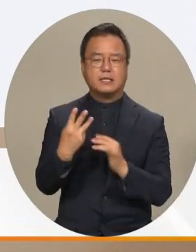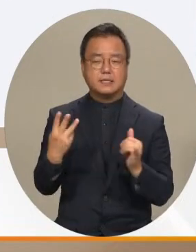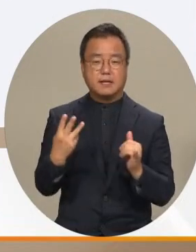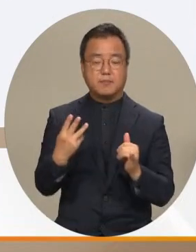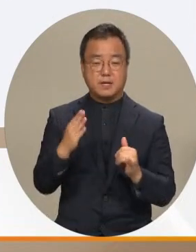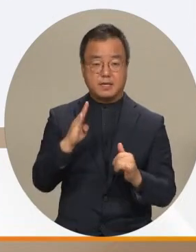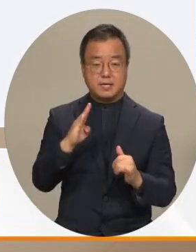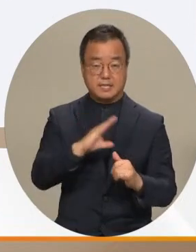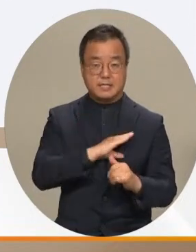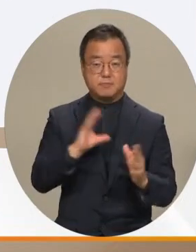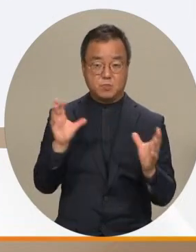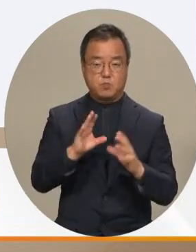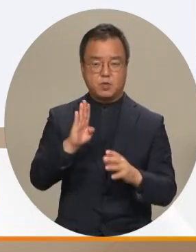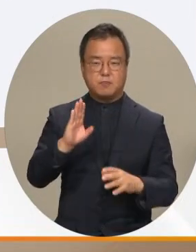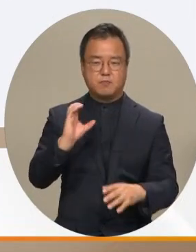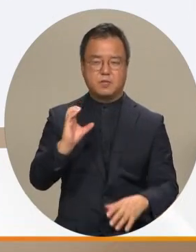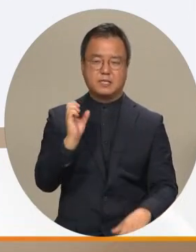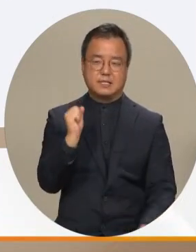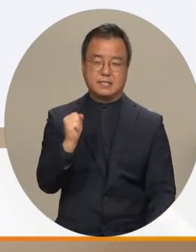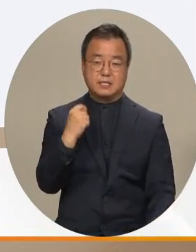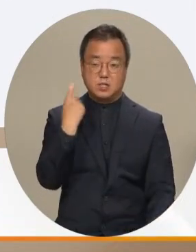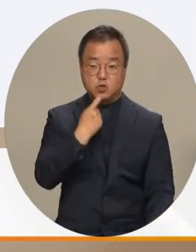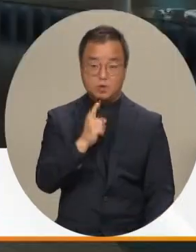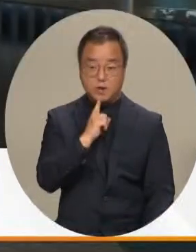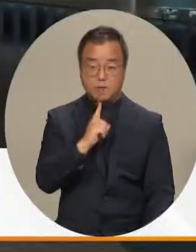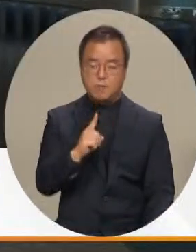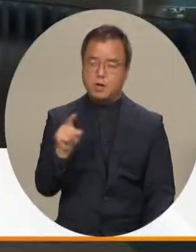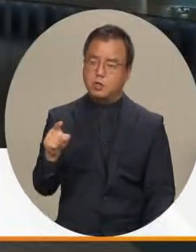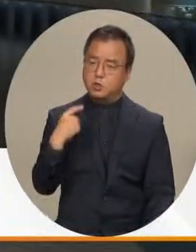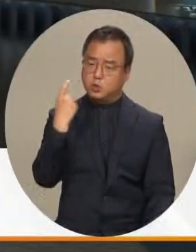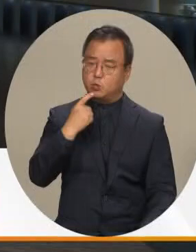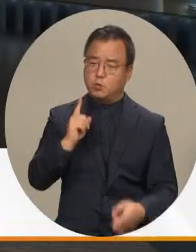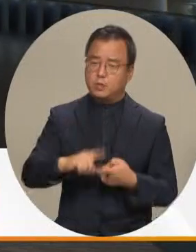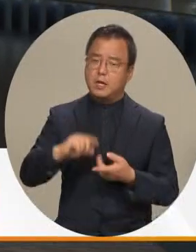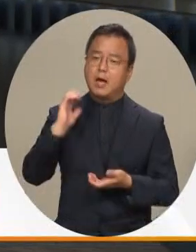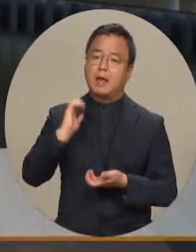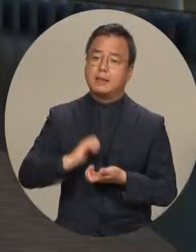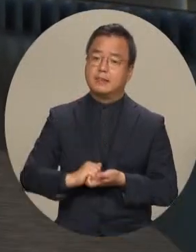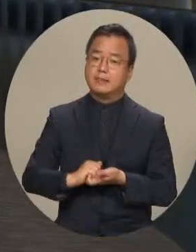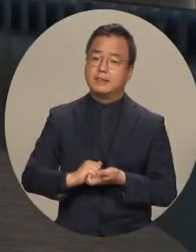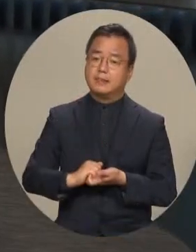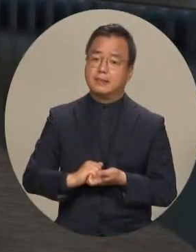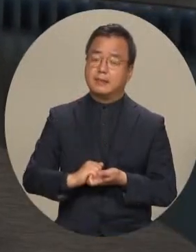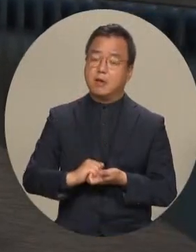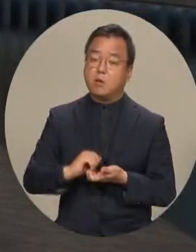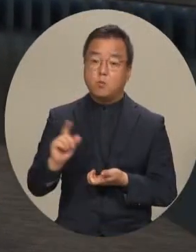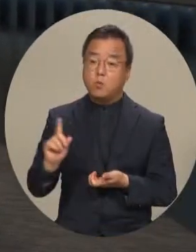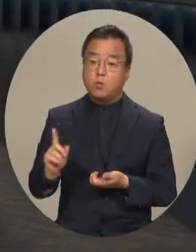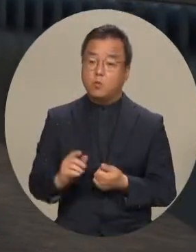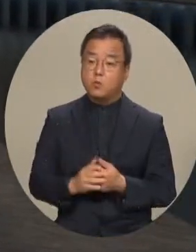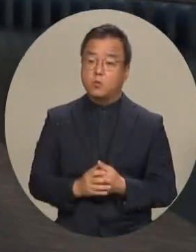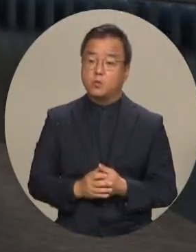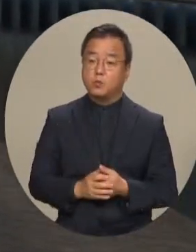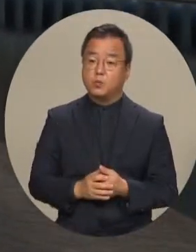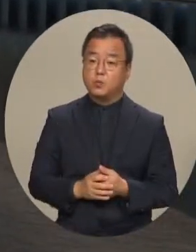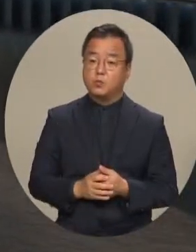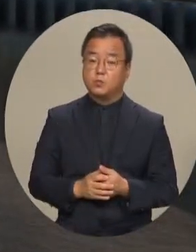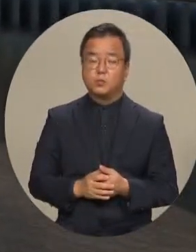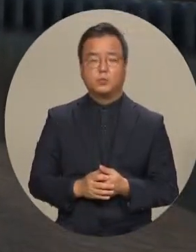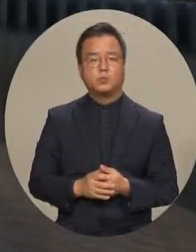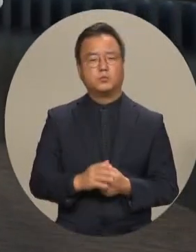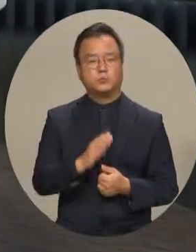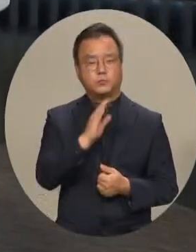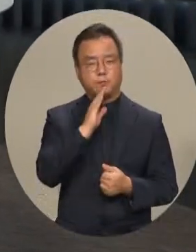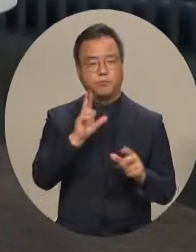bcs 이론이라고 부르고 있습니다 예 그런데이 bcs 이론의 한계가 있다는 말도 있던데 어떻습니까 사실